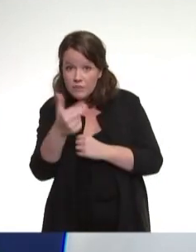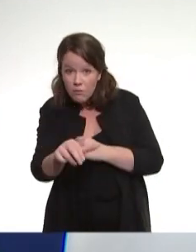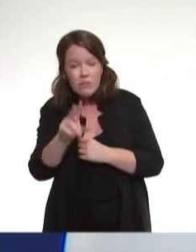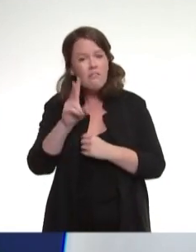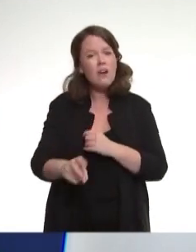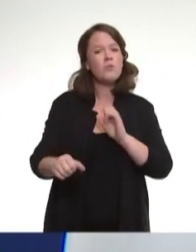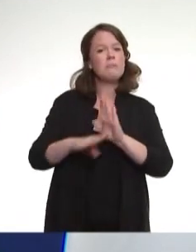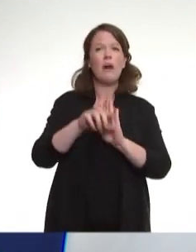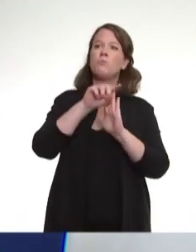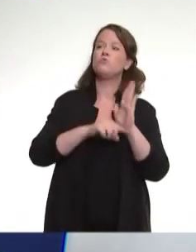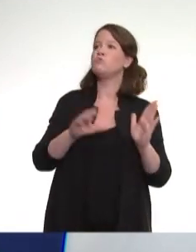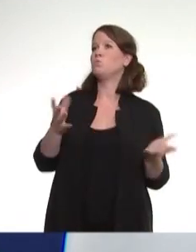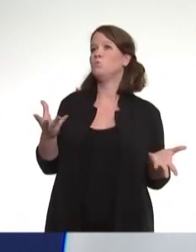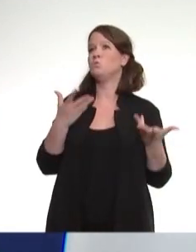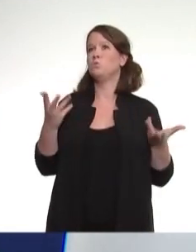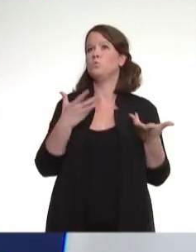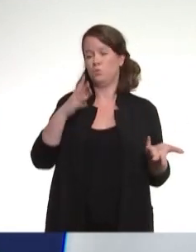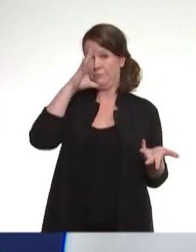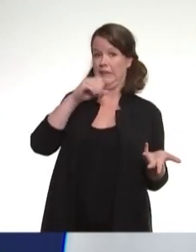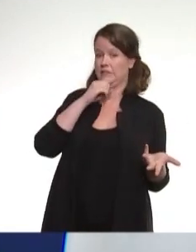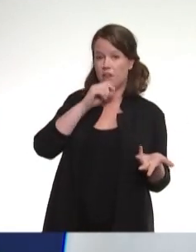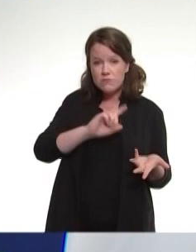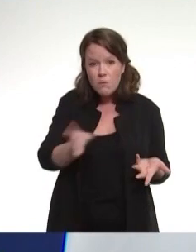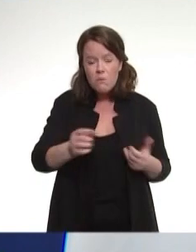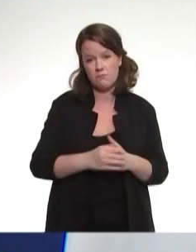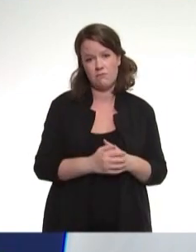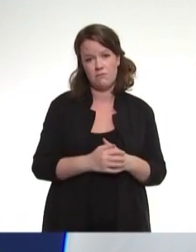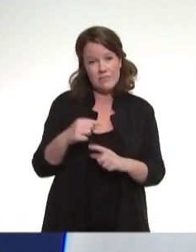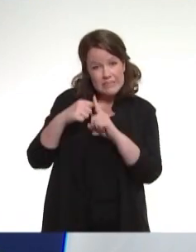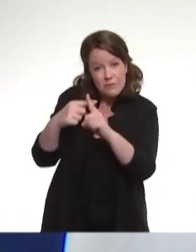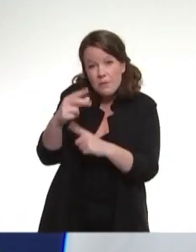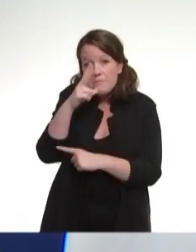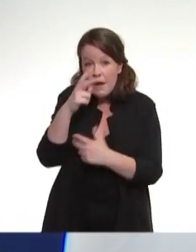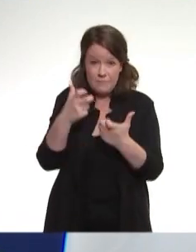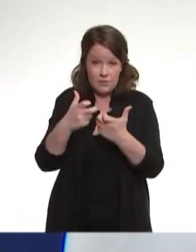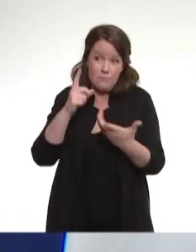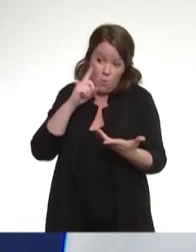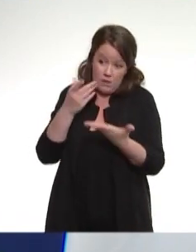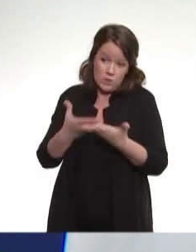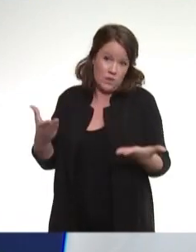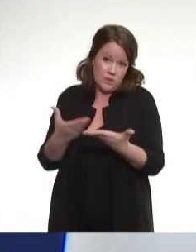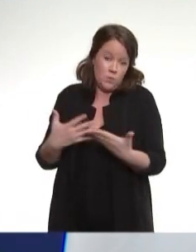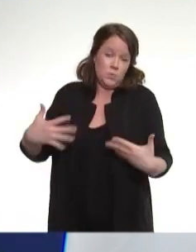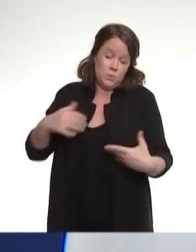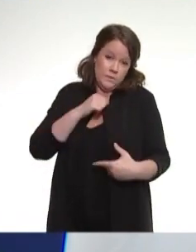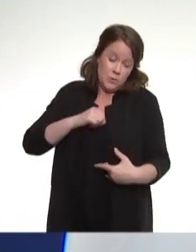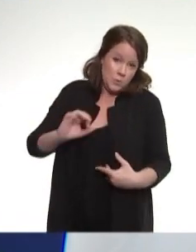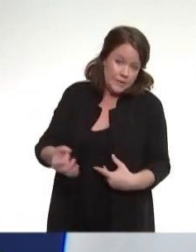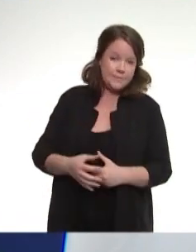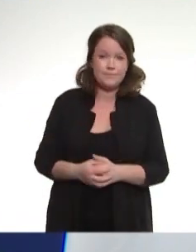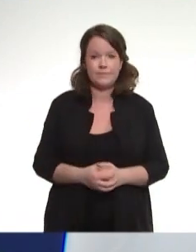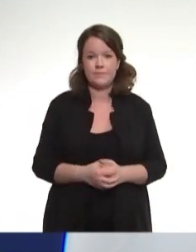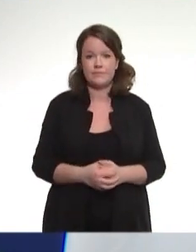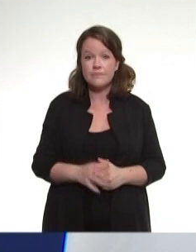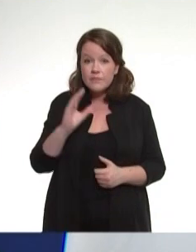particulier les barres et d'autres situations qui présentent des risques et c'est aussi pour ça c'est d'ailleurs votre question tombe bien c'est aussi